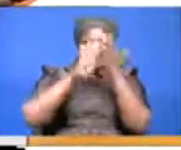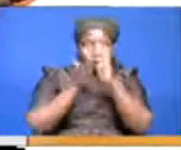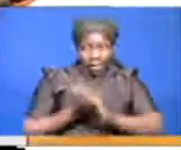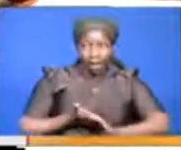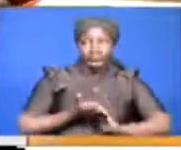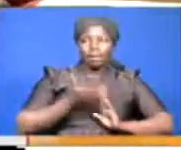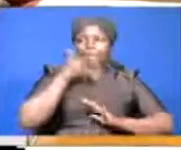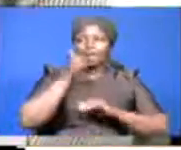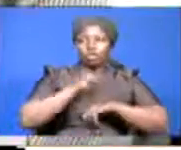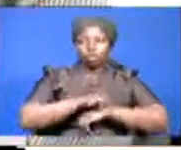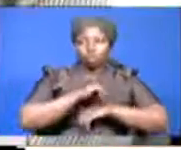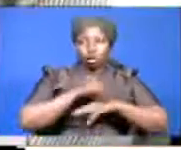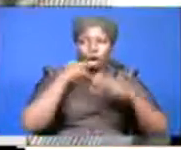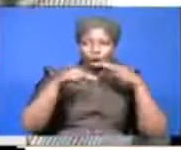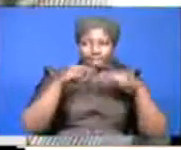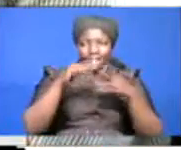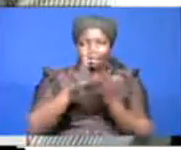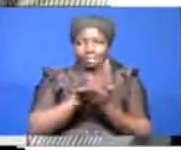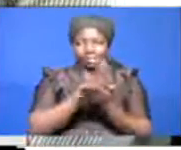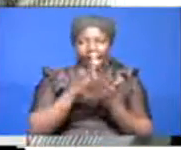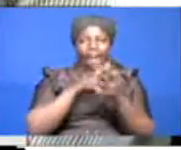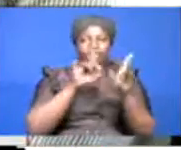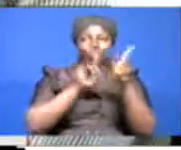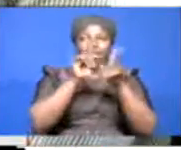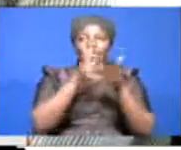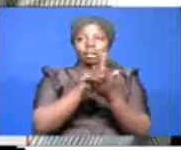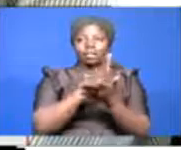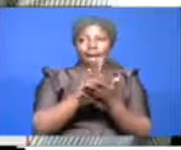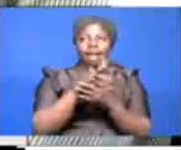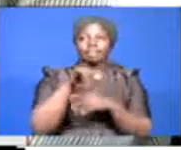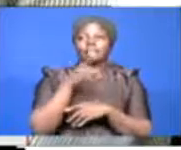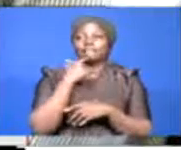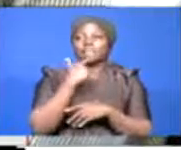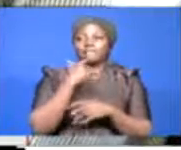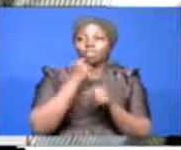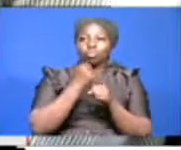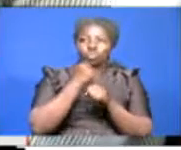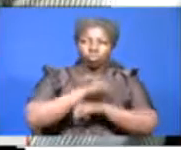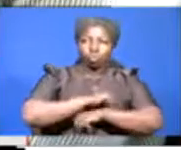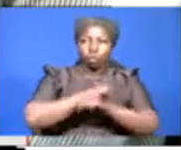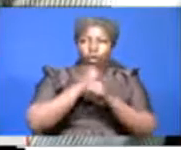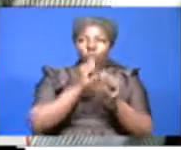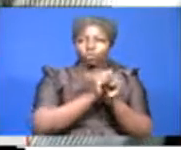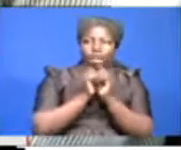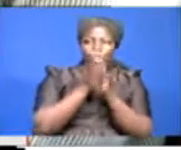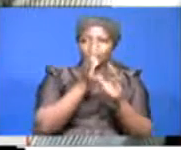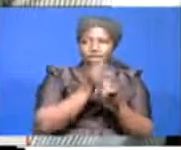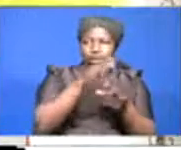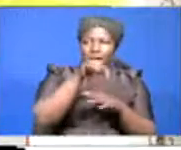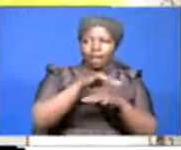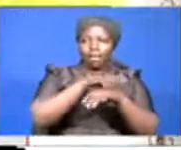duniani. Alisema kuwa chuo hicho kitashirikiana na wadau wa humu nchini na wa kimataifa kuwatafutia ajira mahafala wa chuo